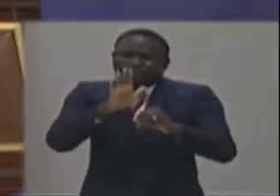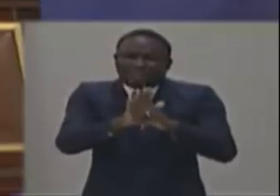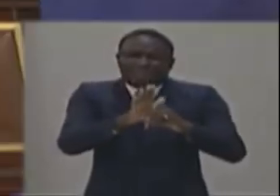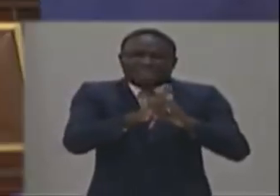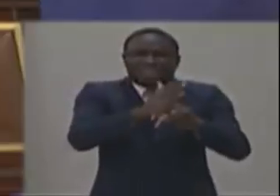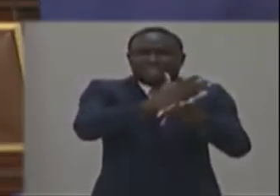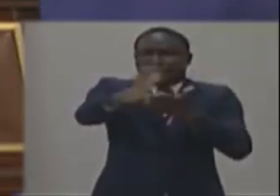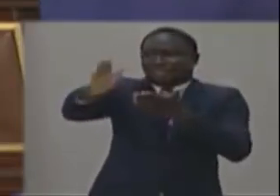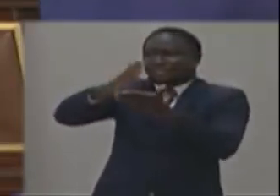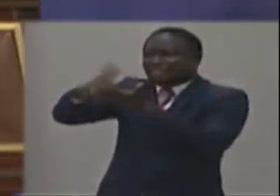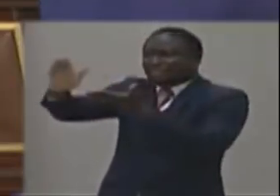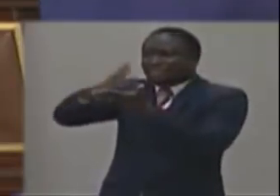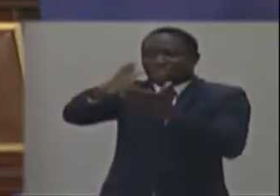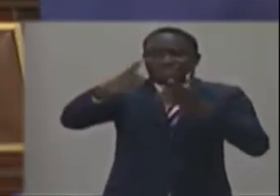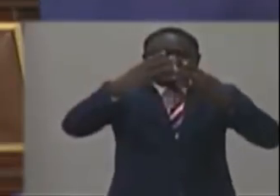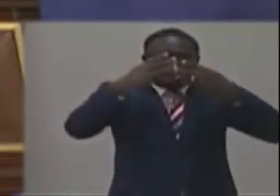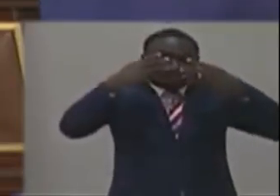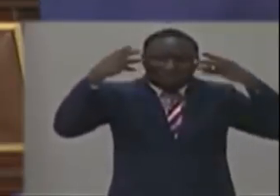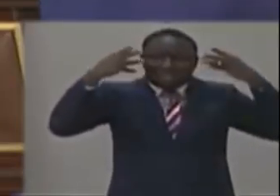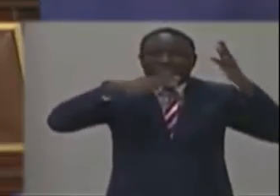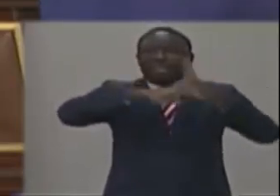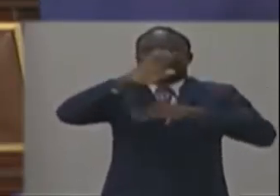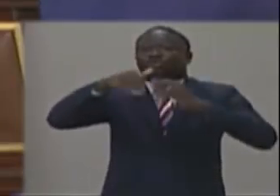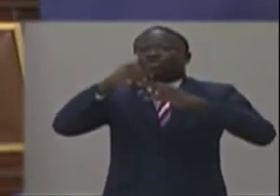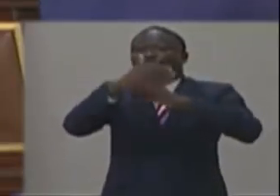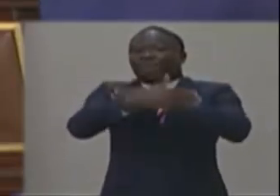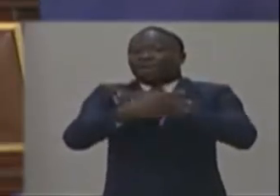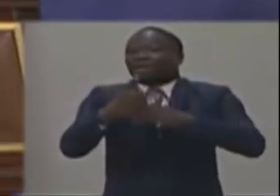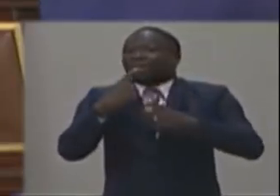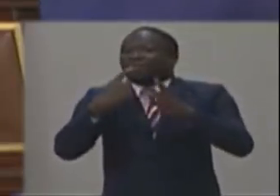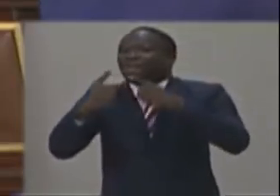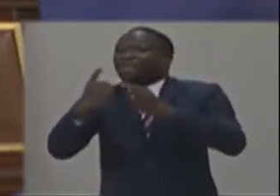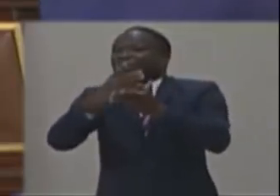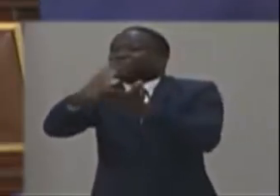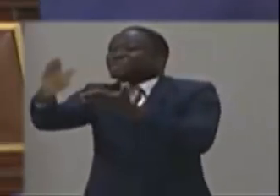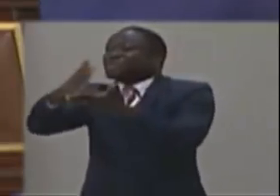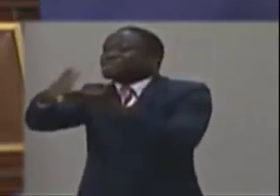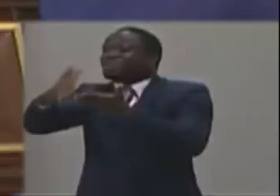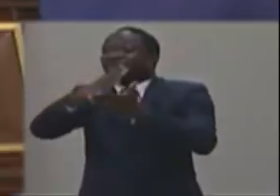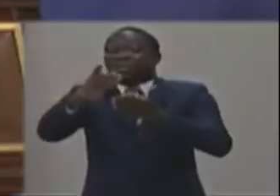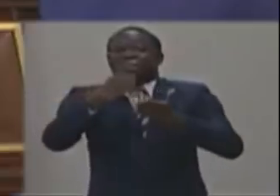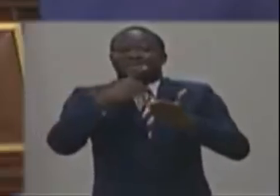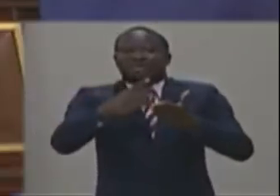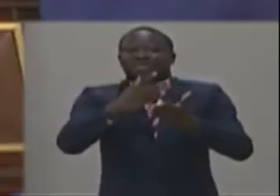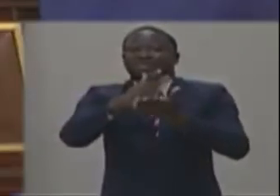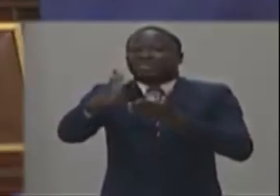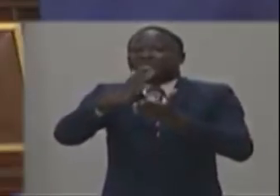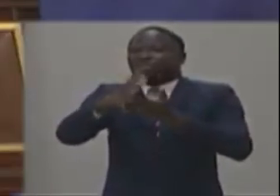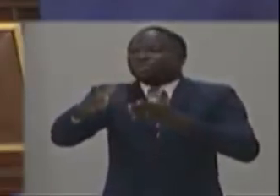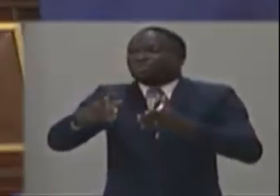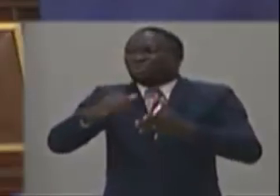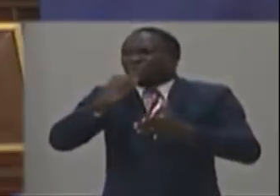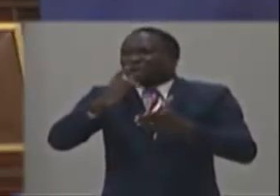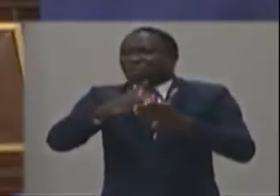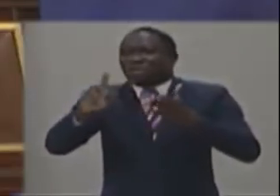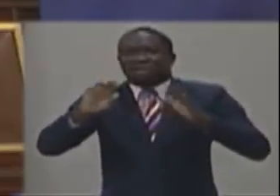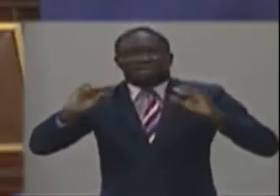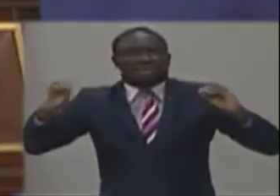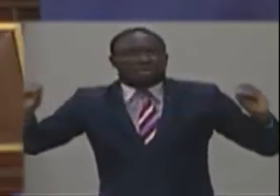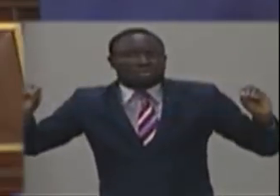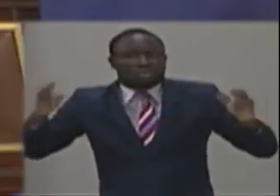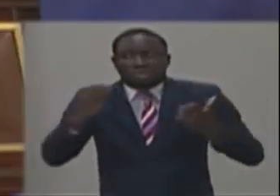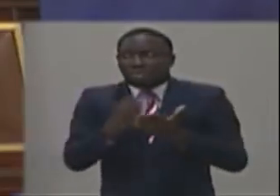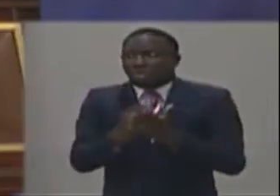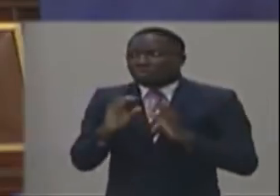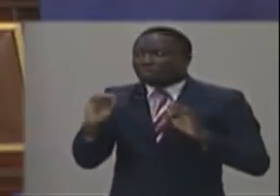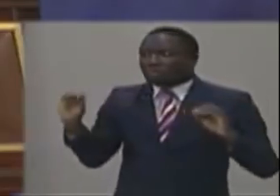intensifient la distribution de masse à travers tout le pays. Je parle d'intensifier, je veux parler de distribution gratis, parce que